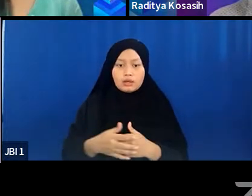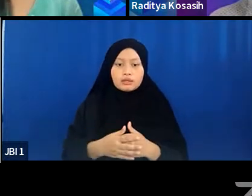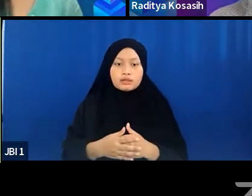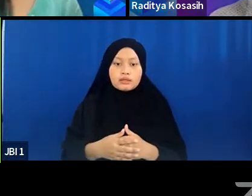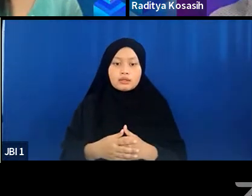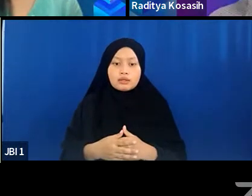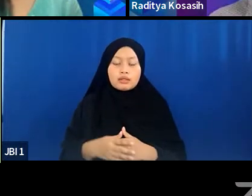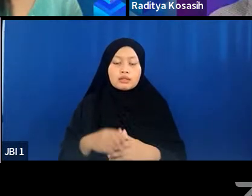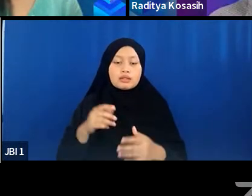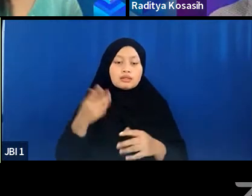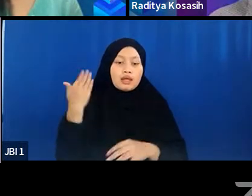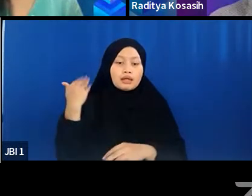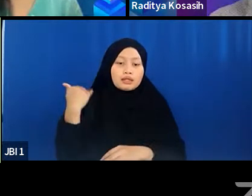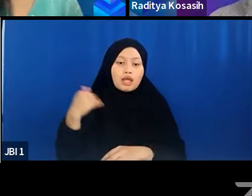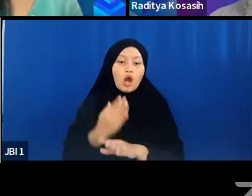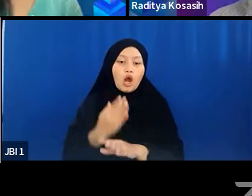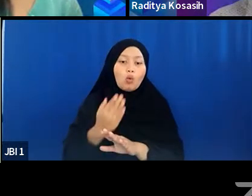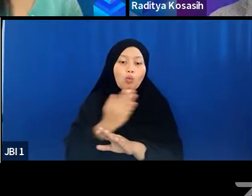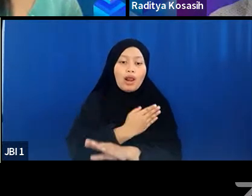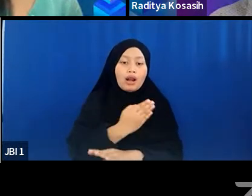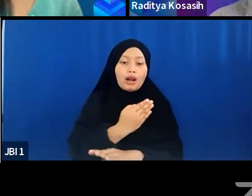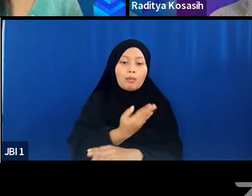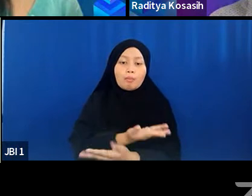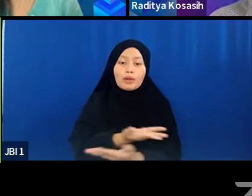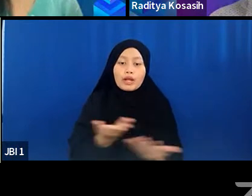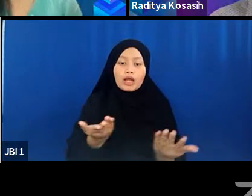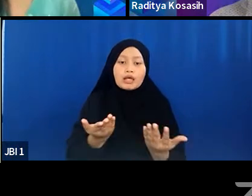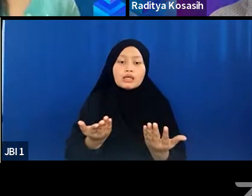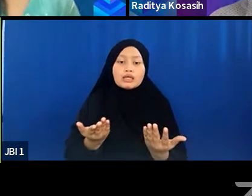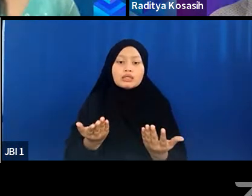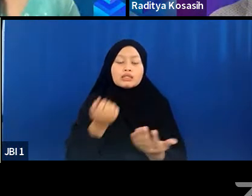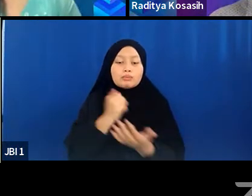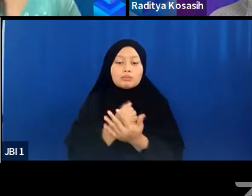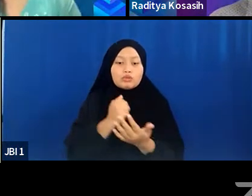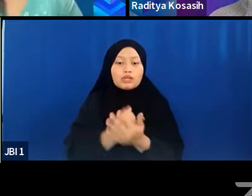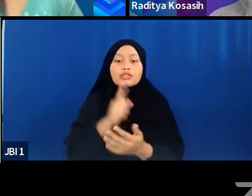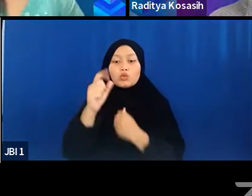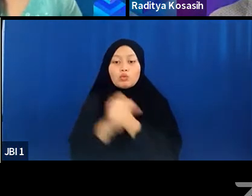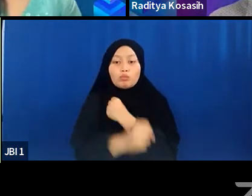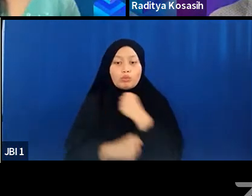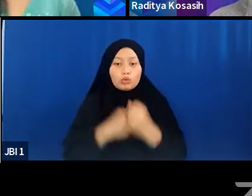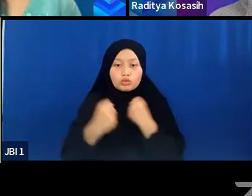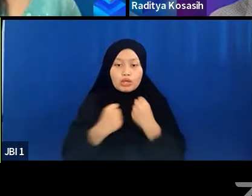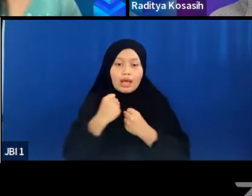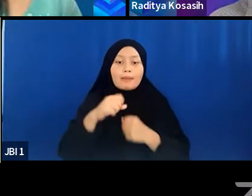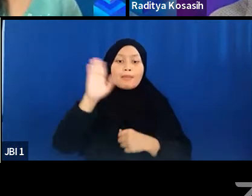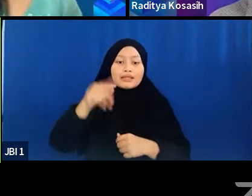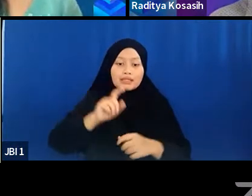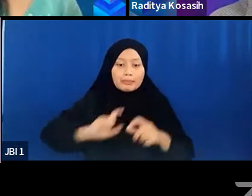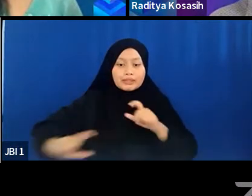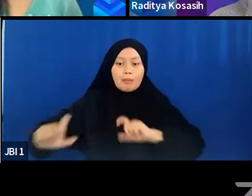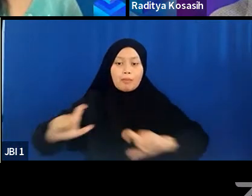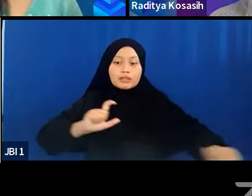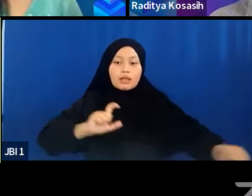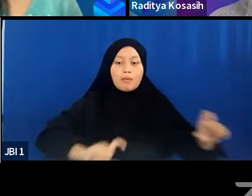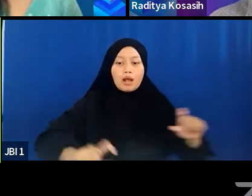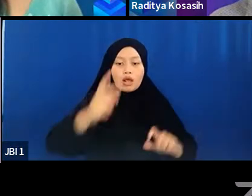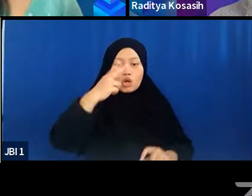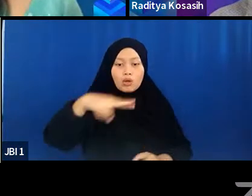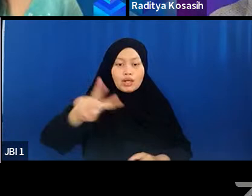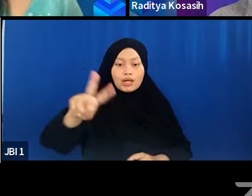Awalnya mereka itu termasuk 111 walaupun al-abrar di dalam